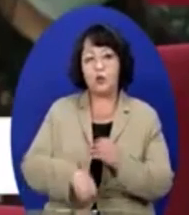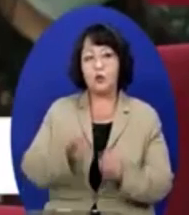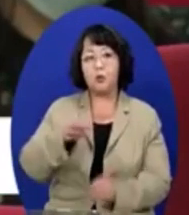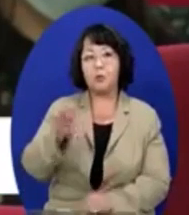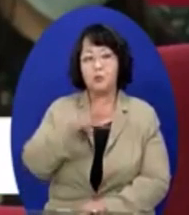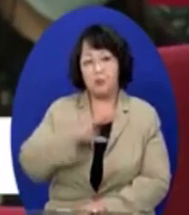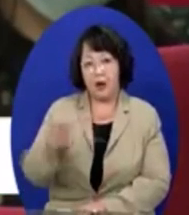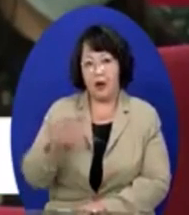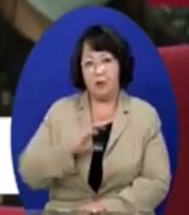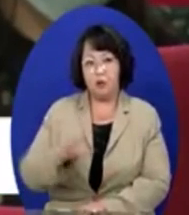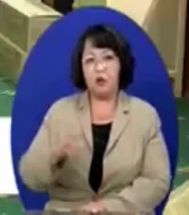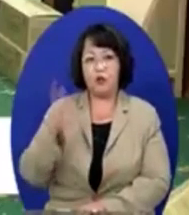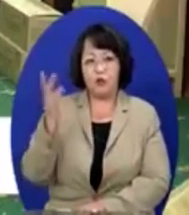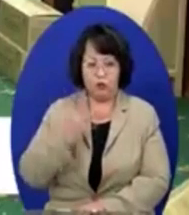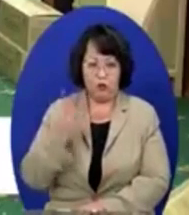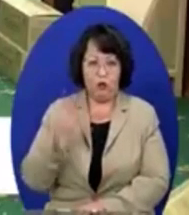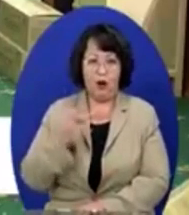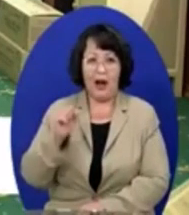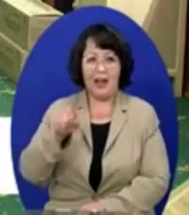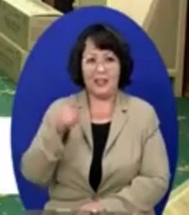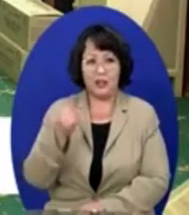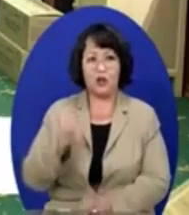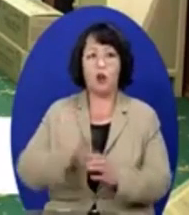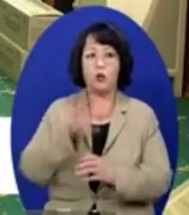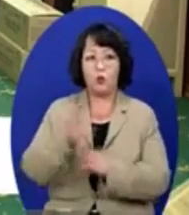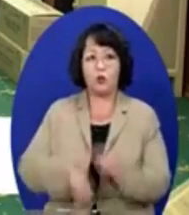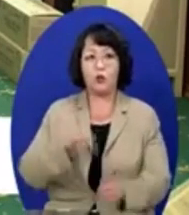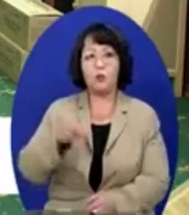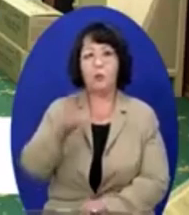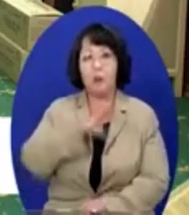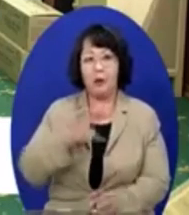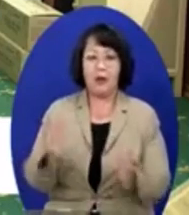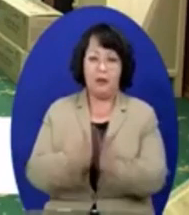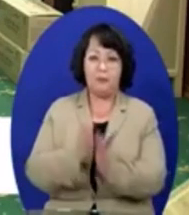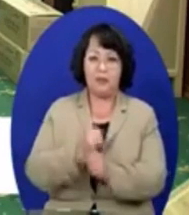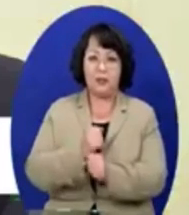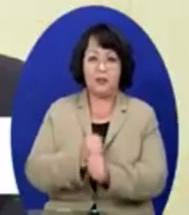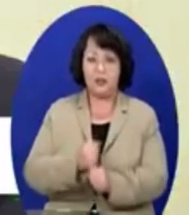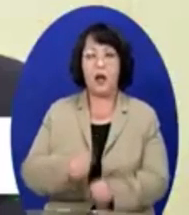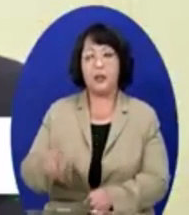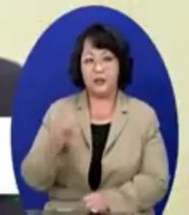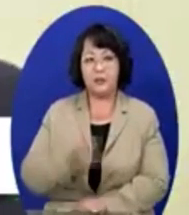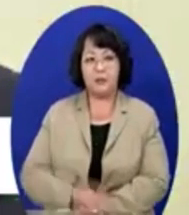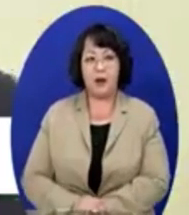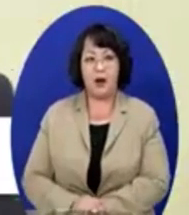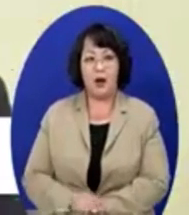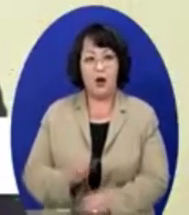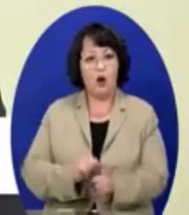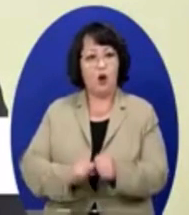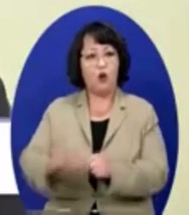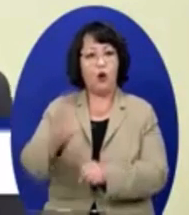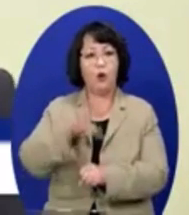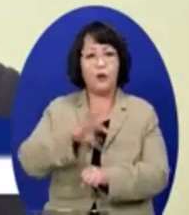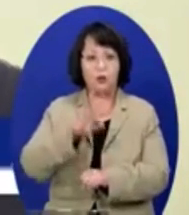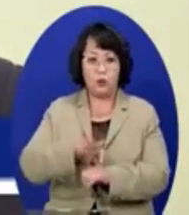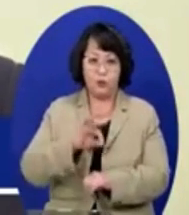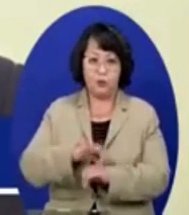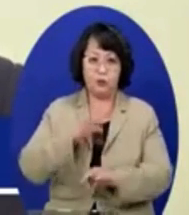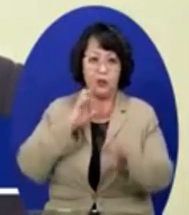бас байгууллага, Ногоон Аз олон улсын төрийн бас байгууллагууд хамтран ажиллаж байна. COVID-19-ийг давн